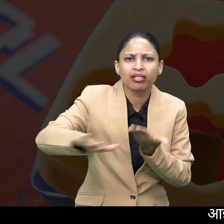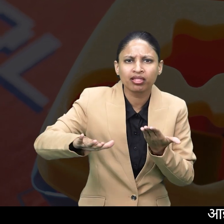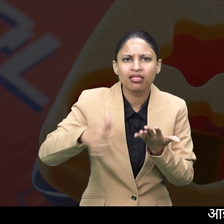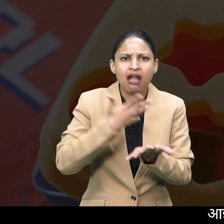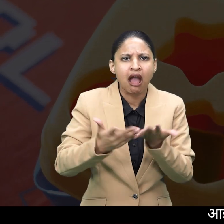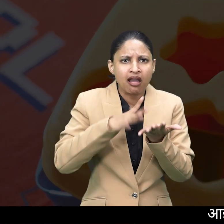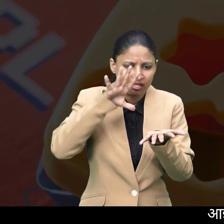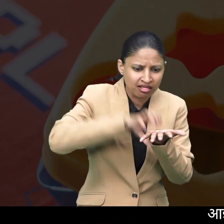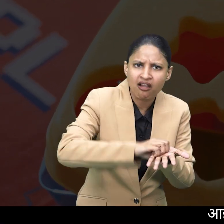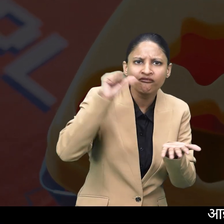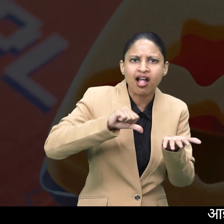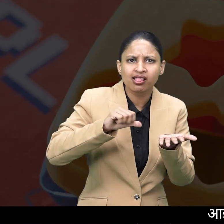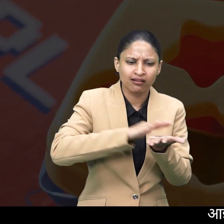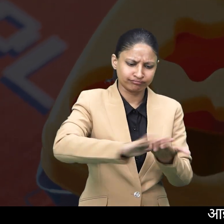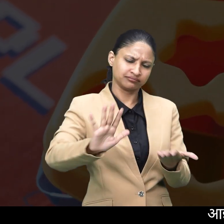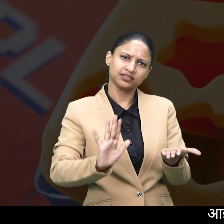आइए कुछ उदाहरण देखें।